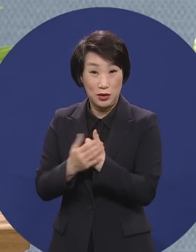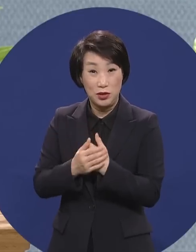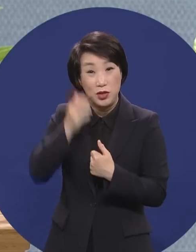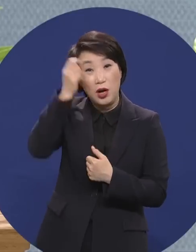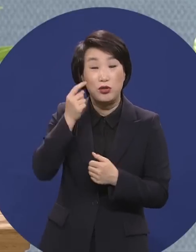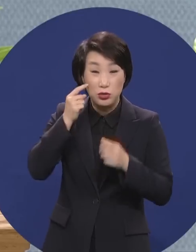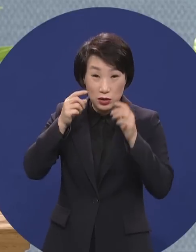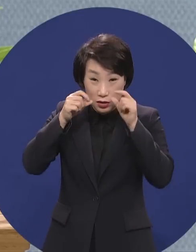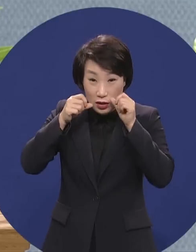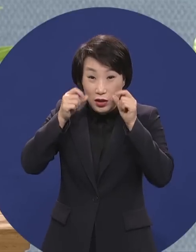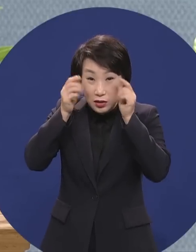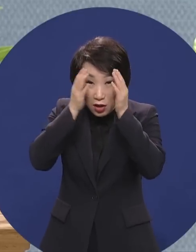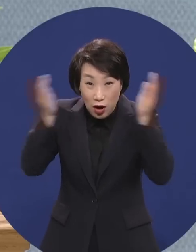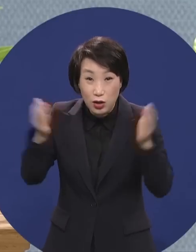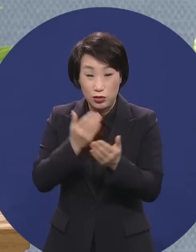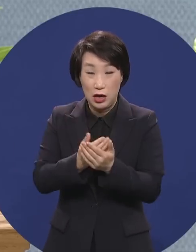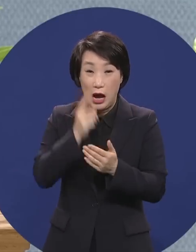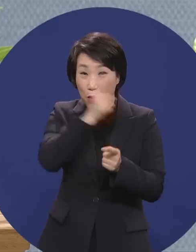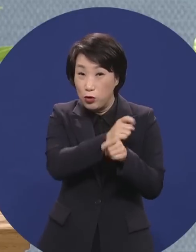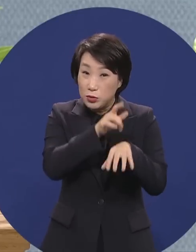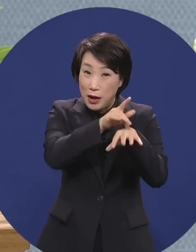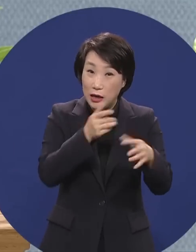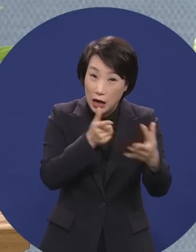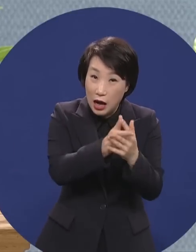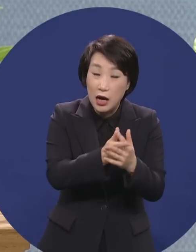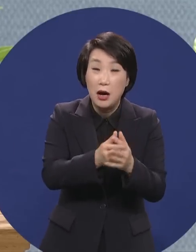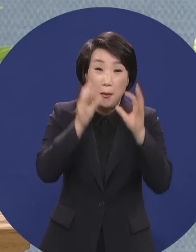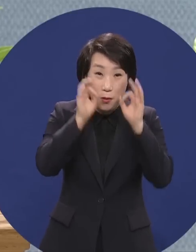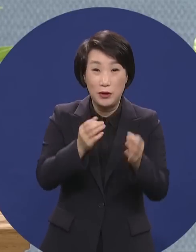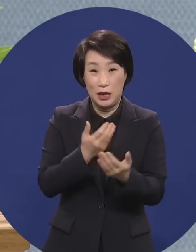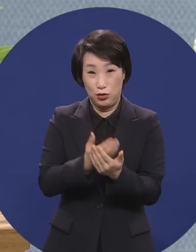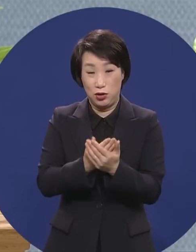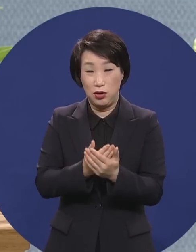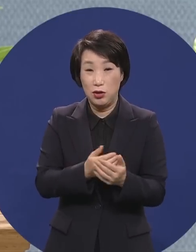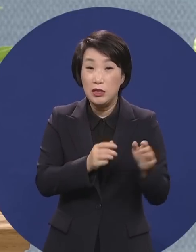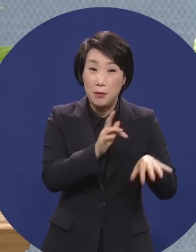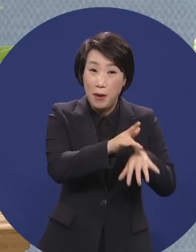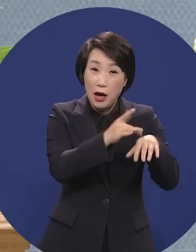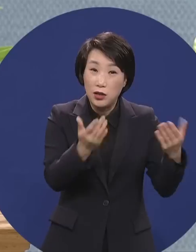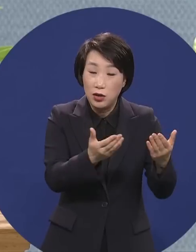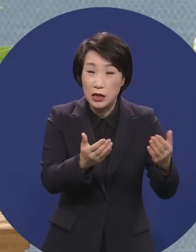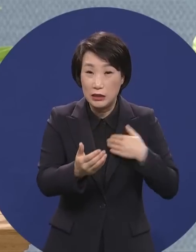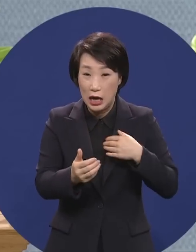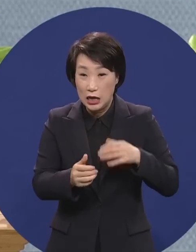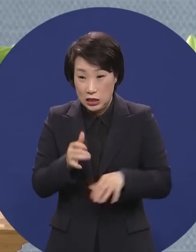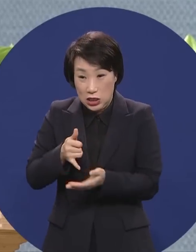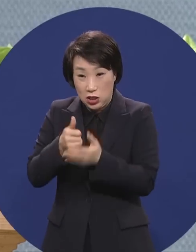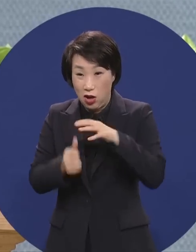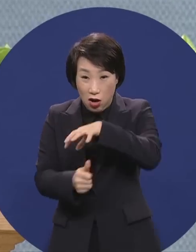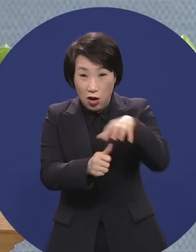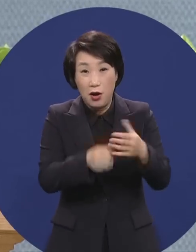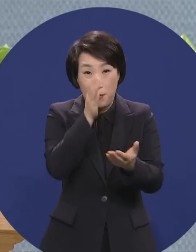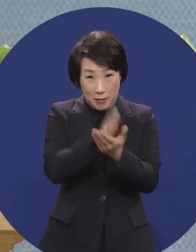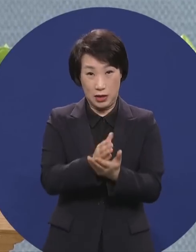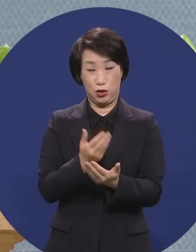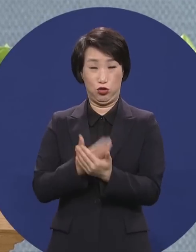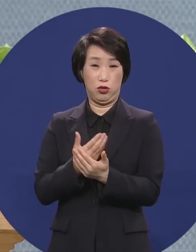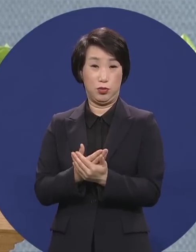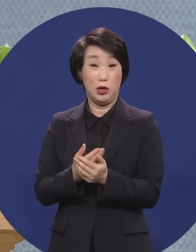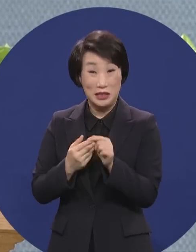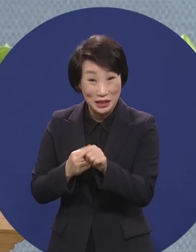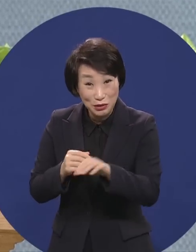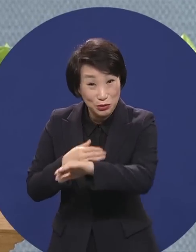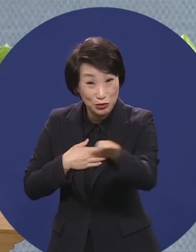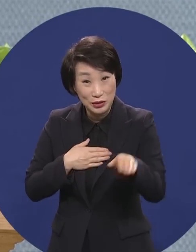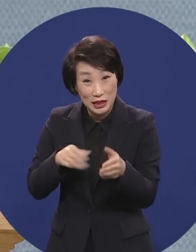보게 하소서. 절대 이놈에게 인격이 침해받지 않게 도와주시옵소서. 이게 우리